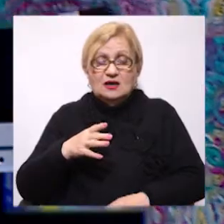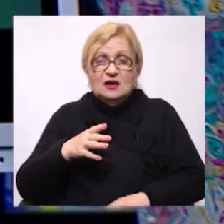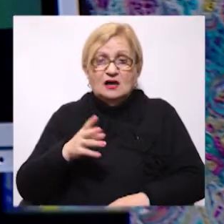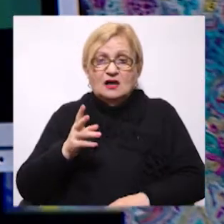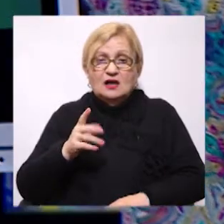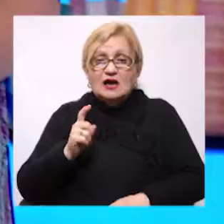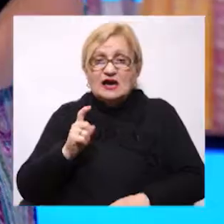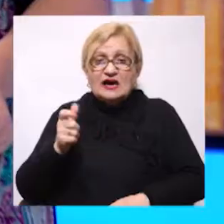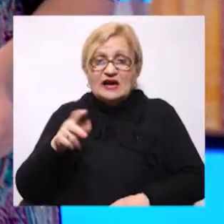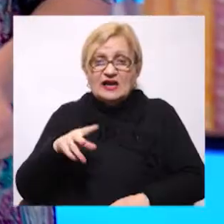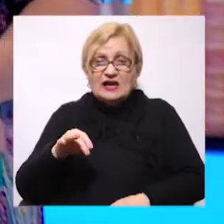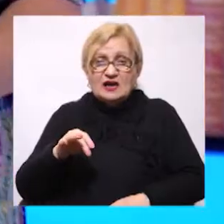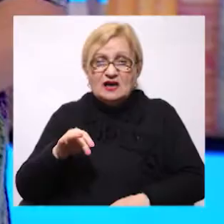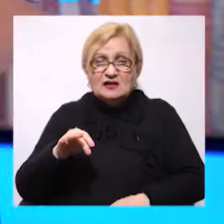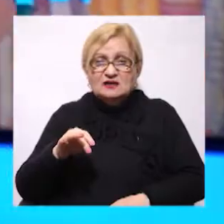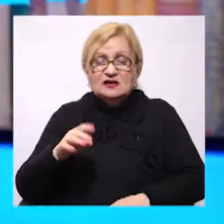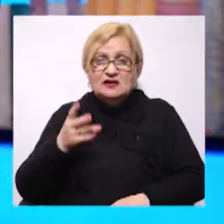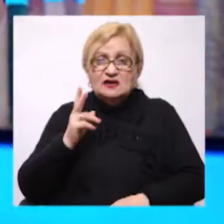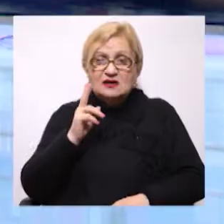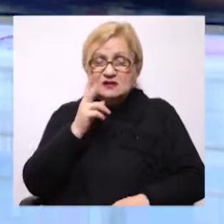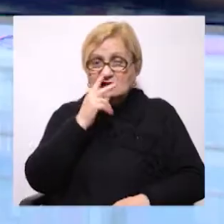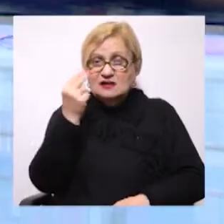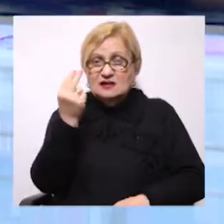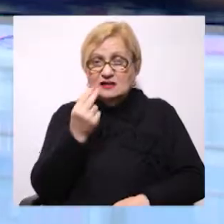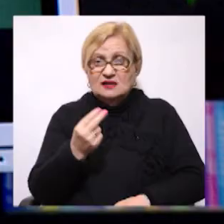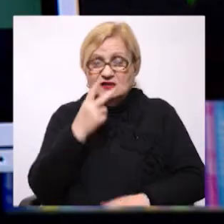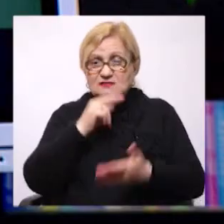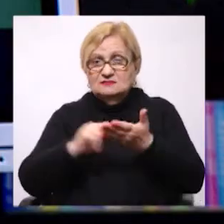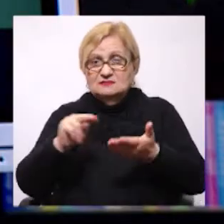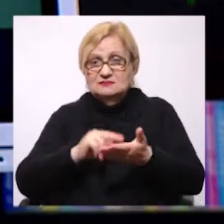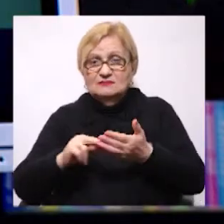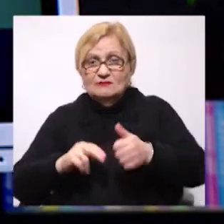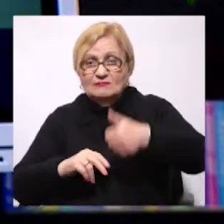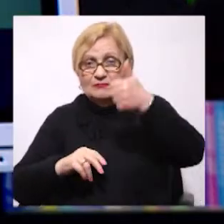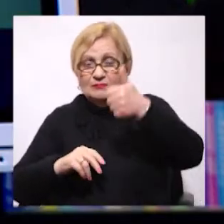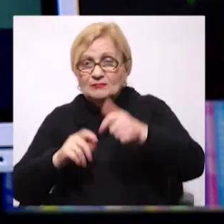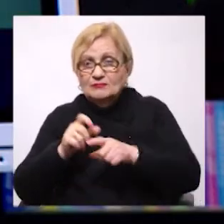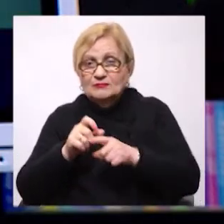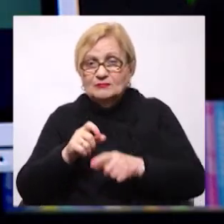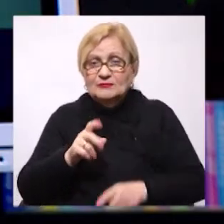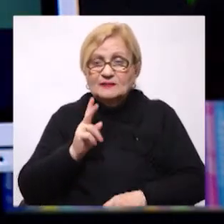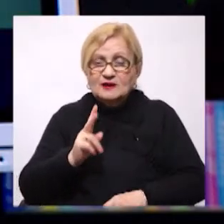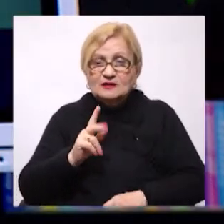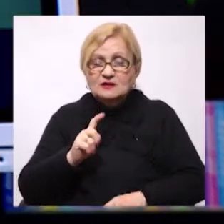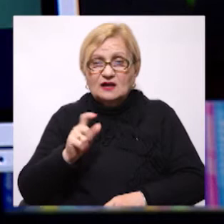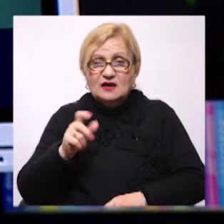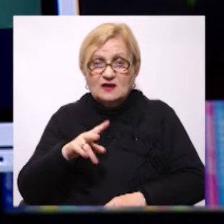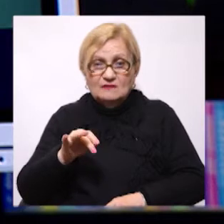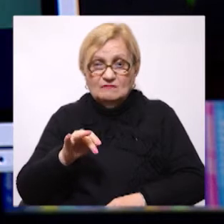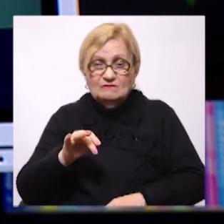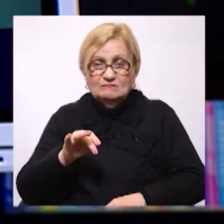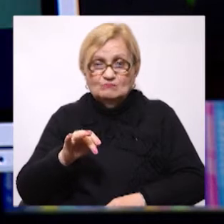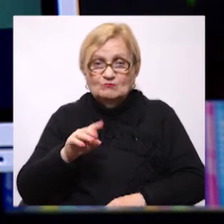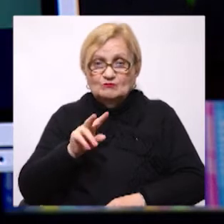ხელი იწერებოდა განსხვავებულად. დააკვირდი, როგორ არის დაწერილი პირველი სიტყვა? ქხელი ნიშნავდა, აი ესე